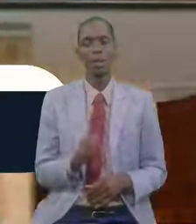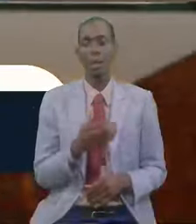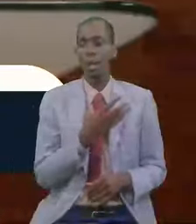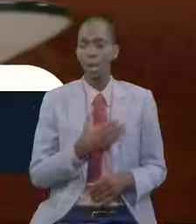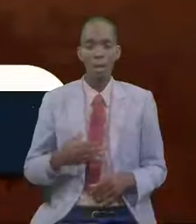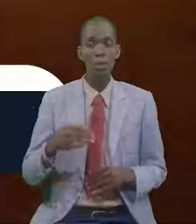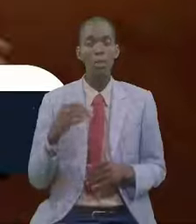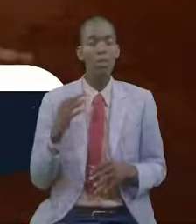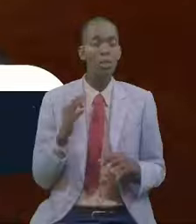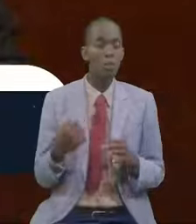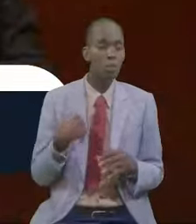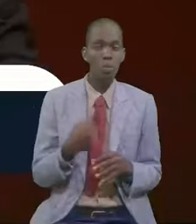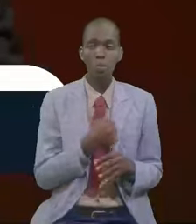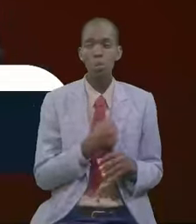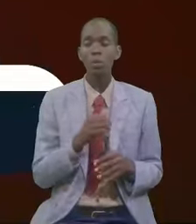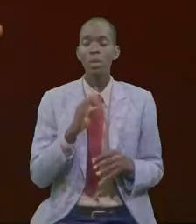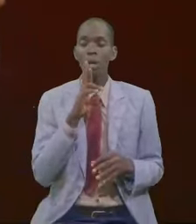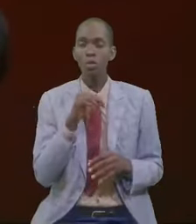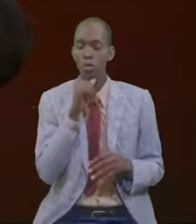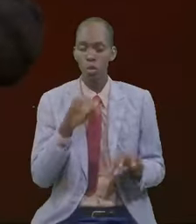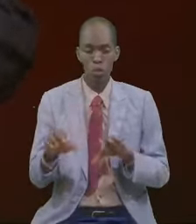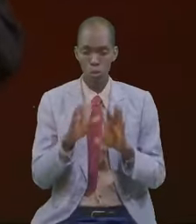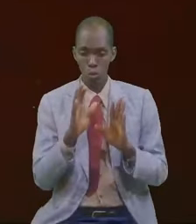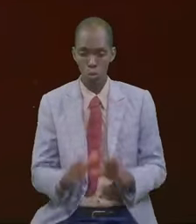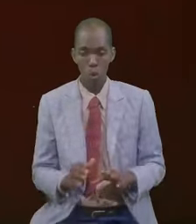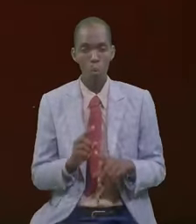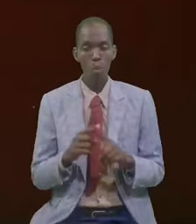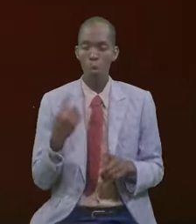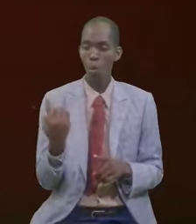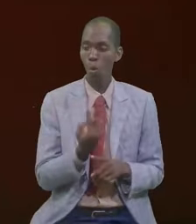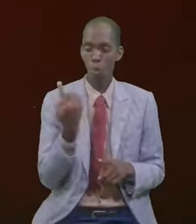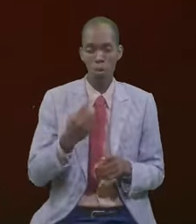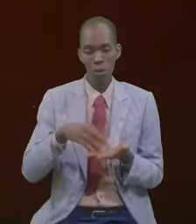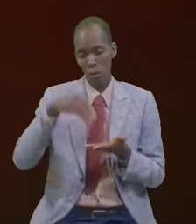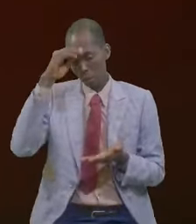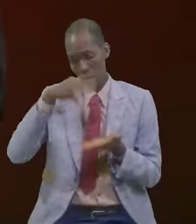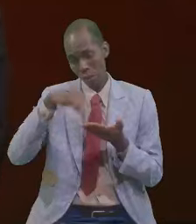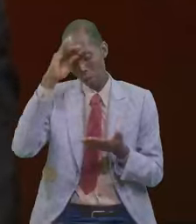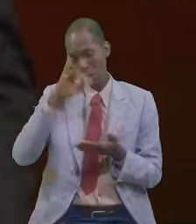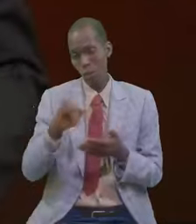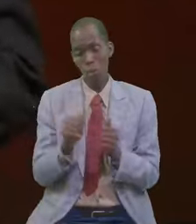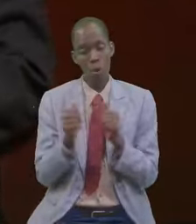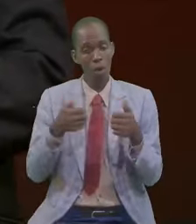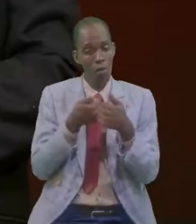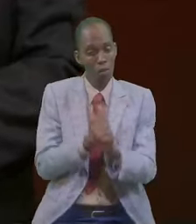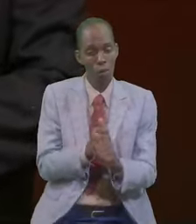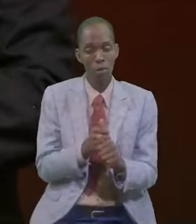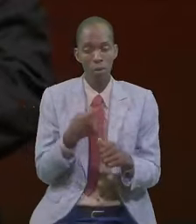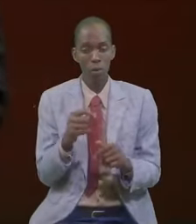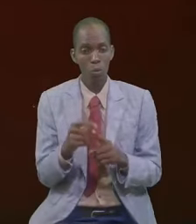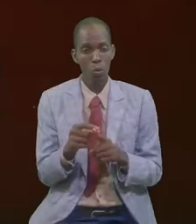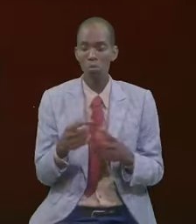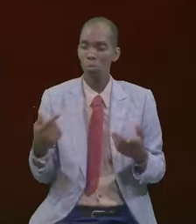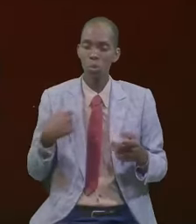ne mettons pas la parole en pratique et seulement nous l'écoutons, nous nous séduisons, nous nous trompons nous-mêmes. 23